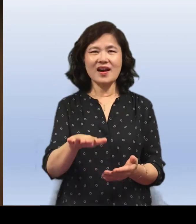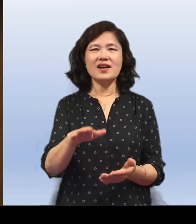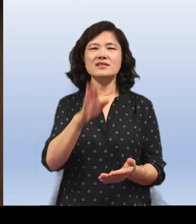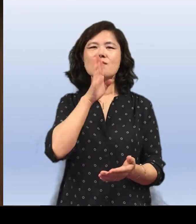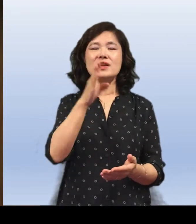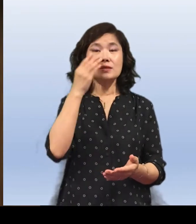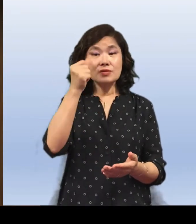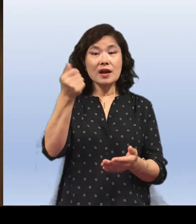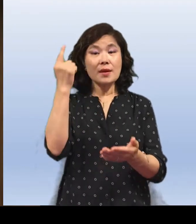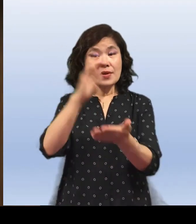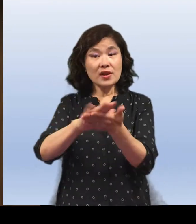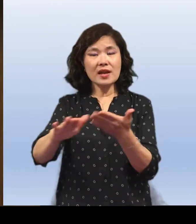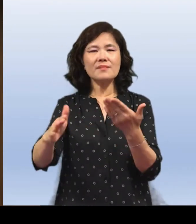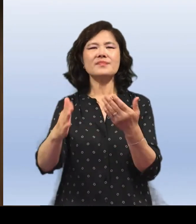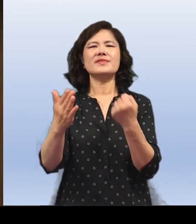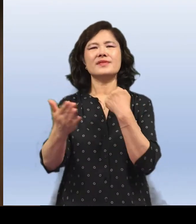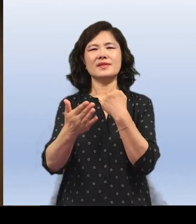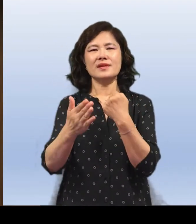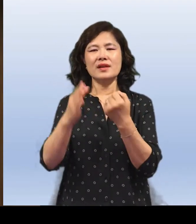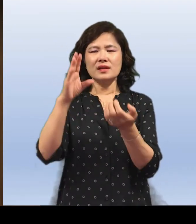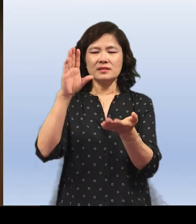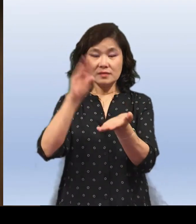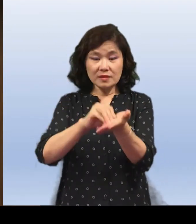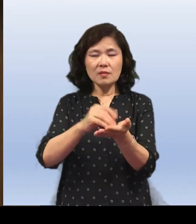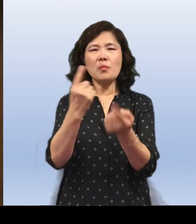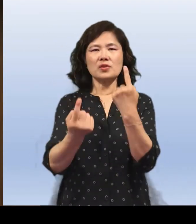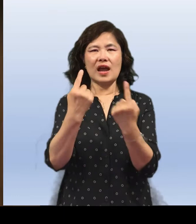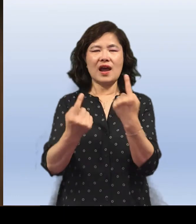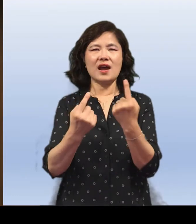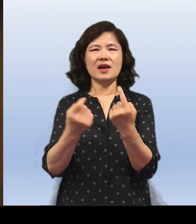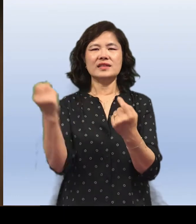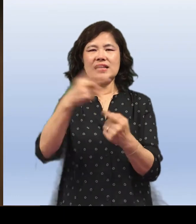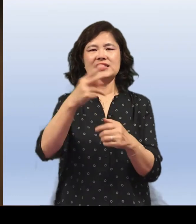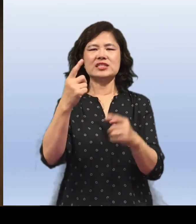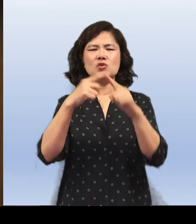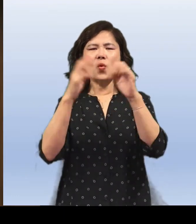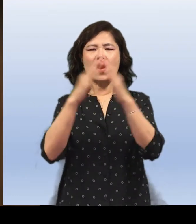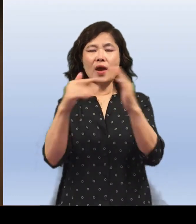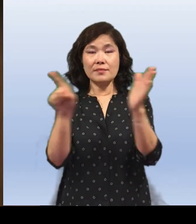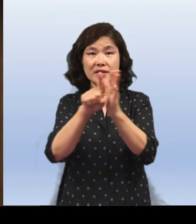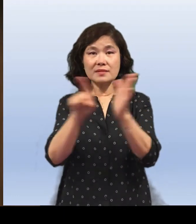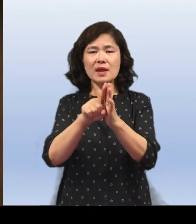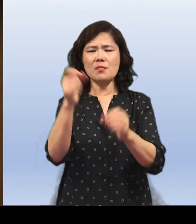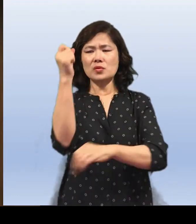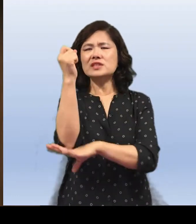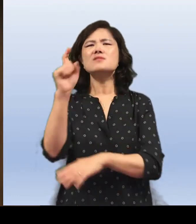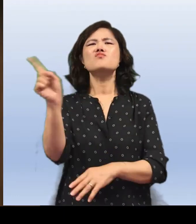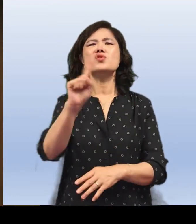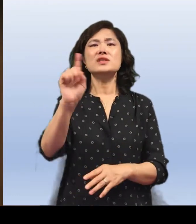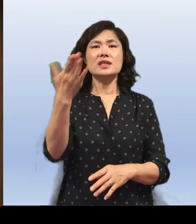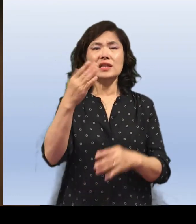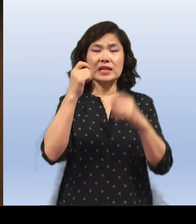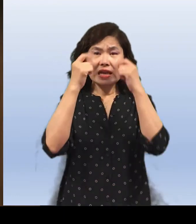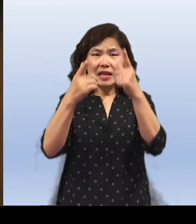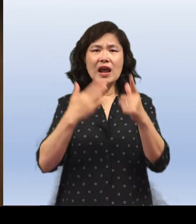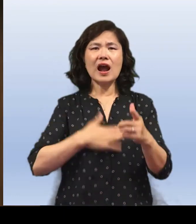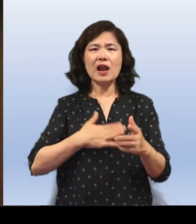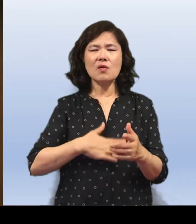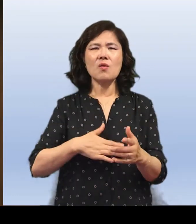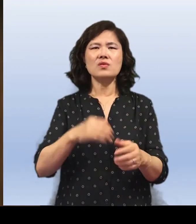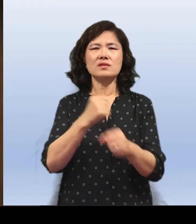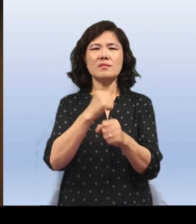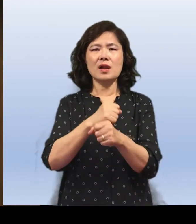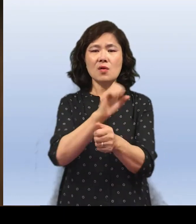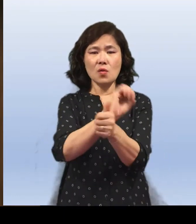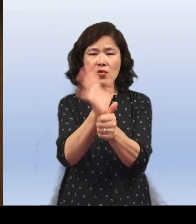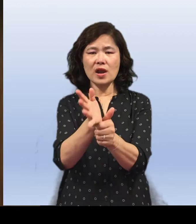이 익숙함과 편리함에 젖어 있기보다는 다시 한 번 더 교회와 신앙의 본질이 무엇인지를 깨닫고 코로나